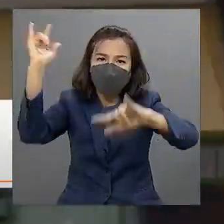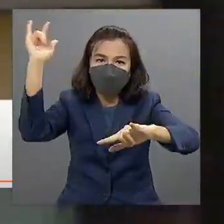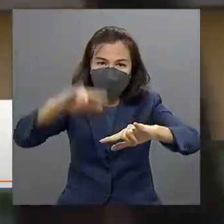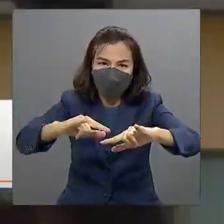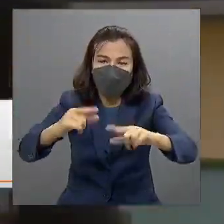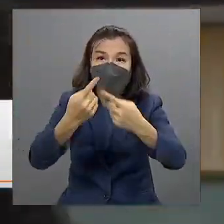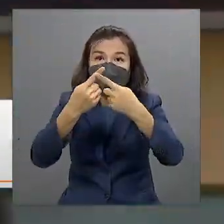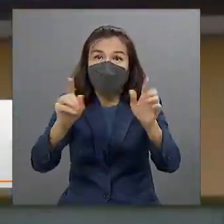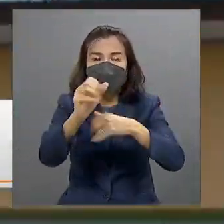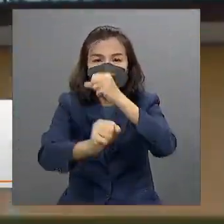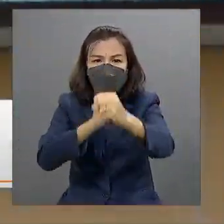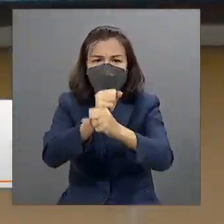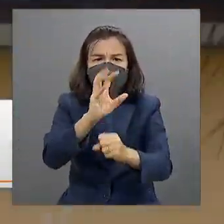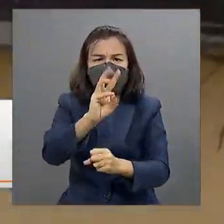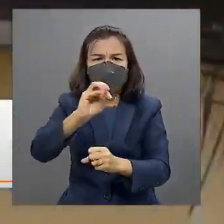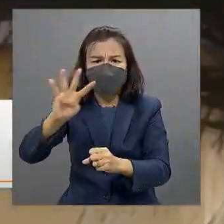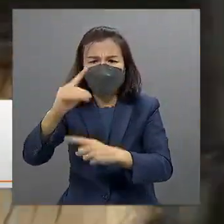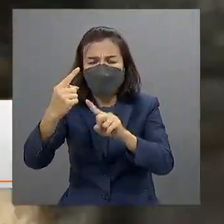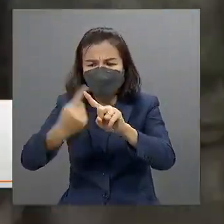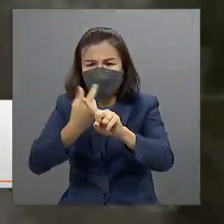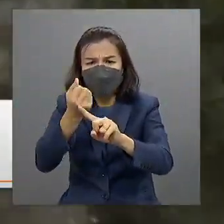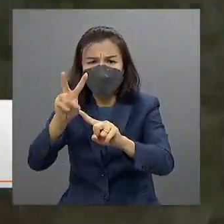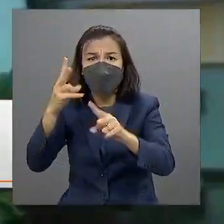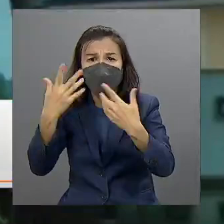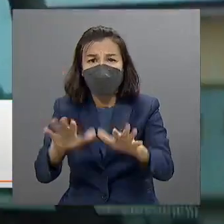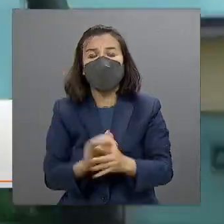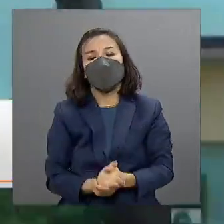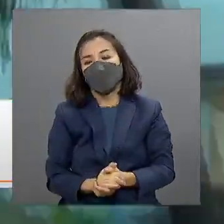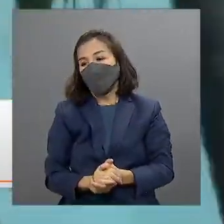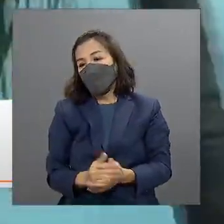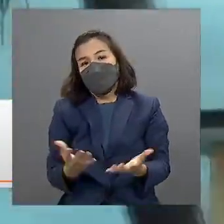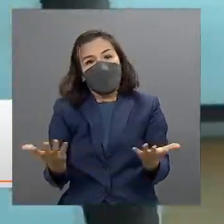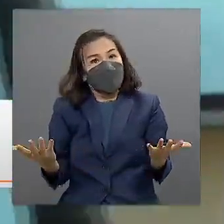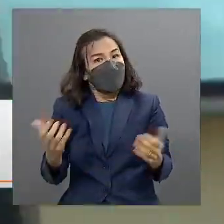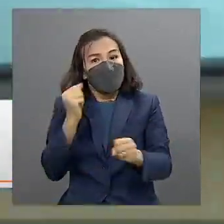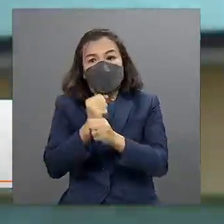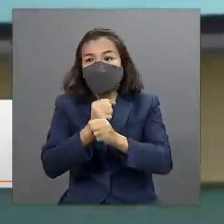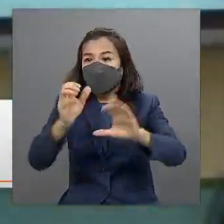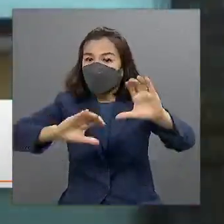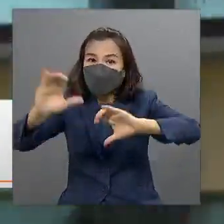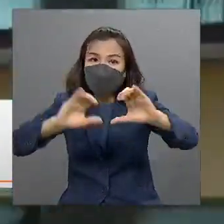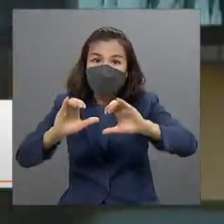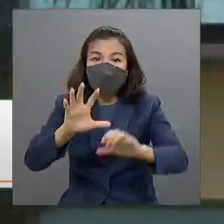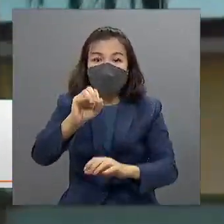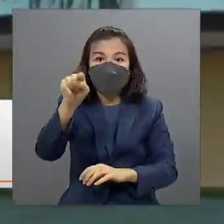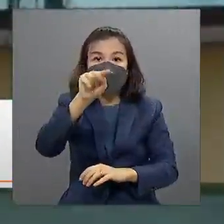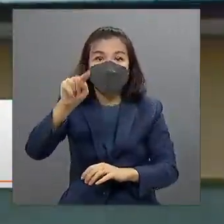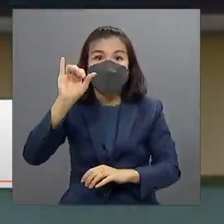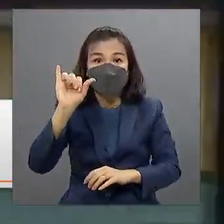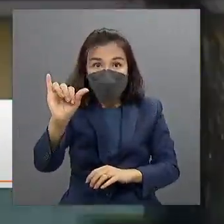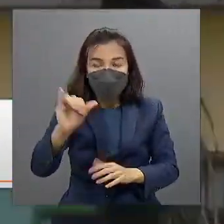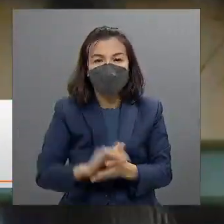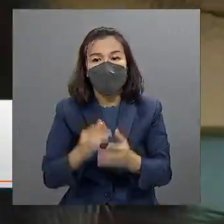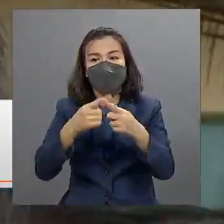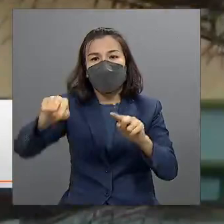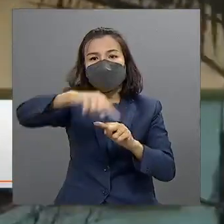64 นี้ค่ะการดำเนินการในเรื่องนี้ยังไมถึงครึ่งนึเลยและที่ผ่านมาหน hanging burg ก็ยือเวลาทํ